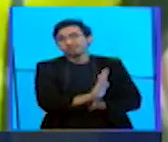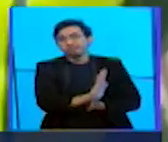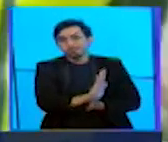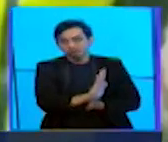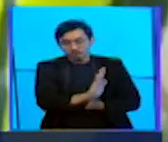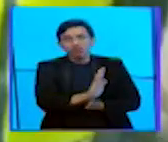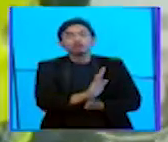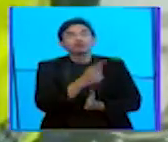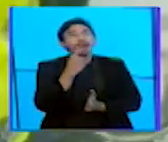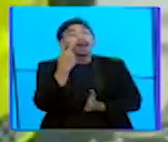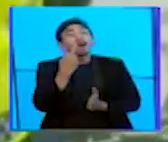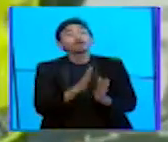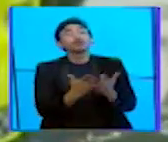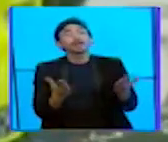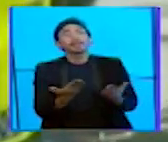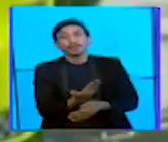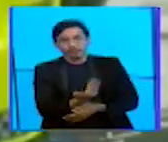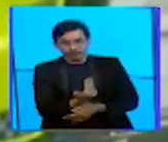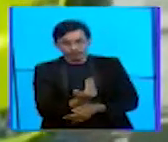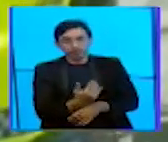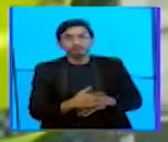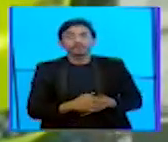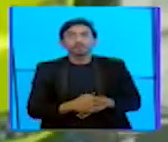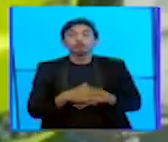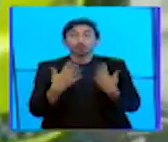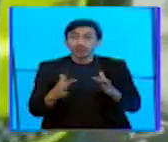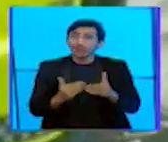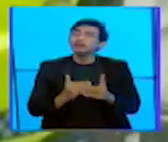untuk surat-suratnya. Selanjutnya kami melakukan penindakan